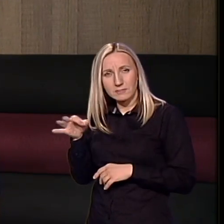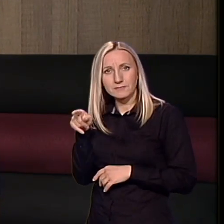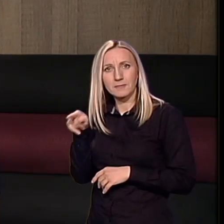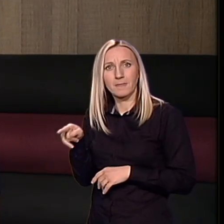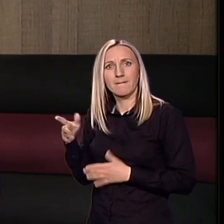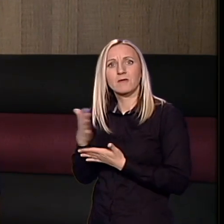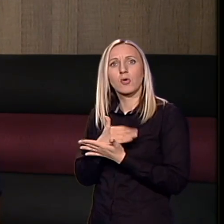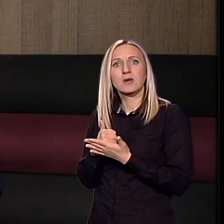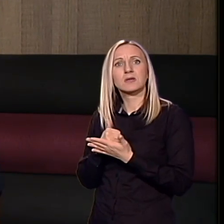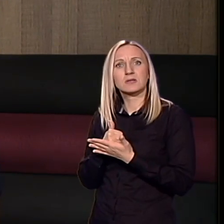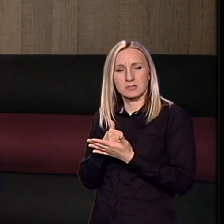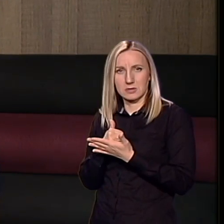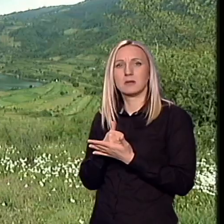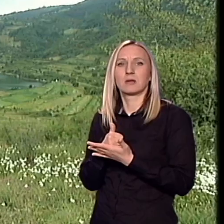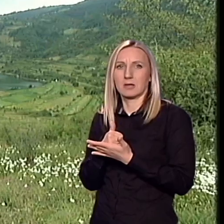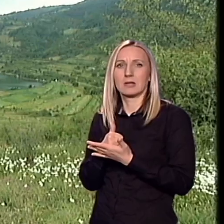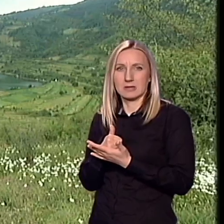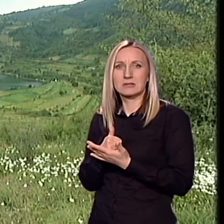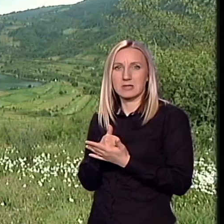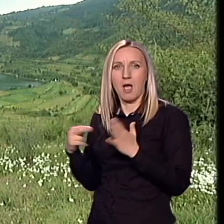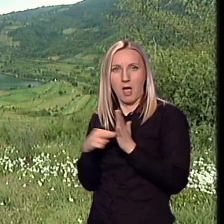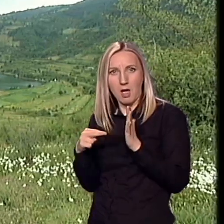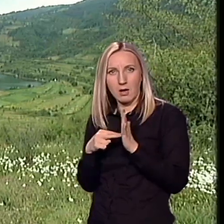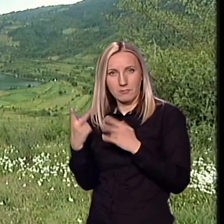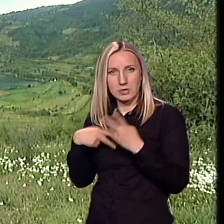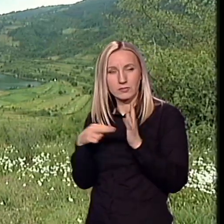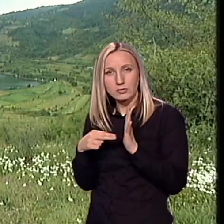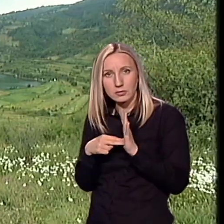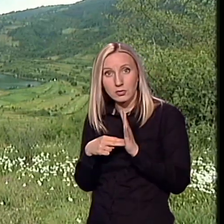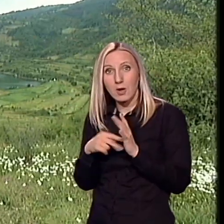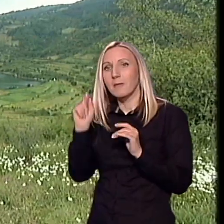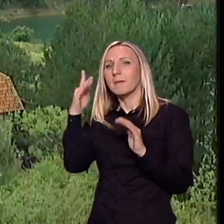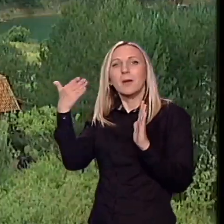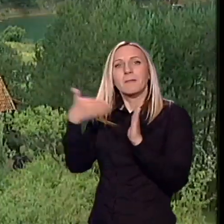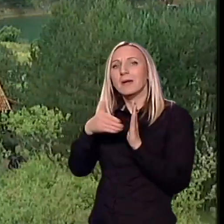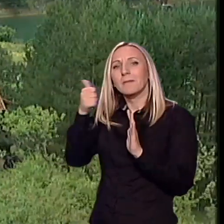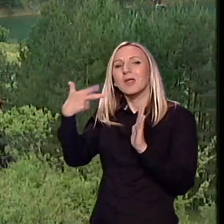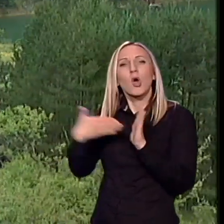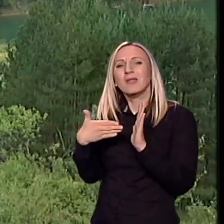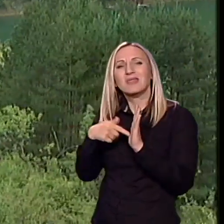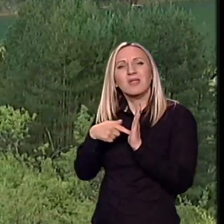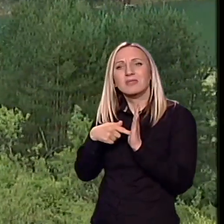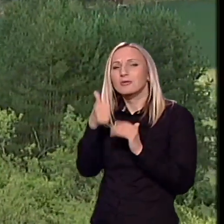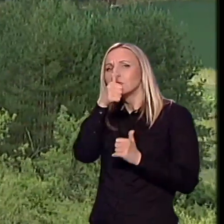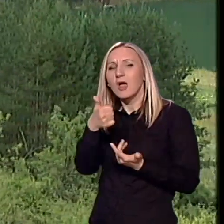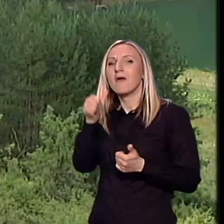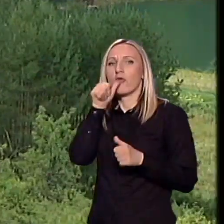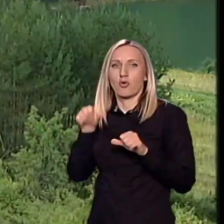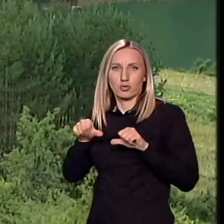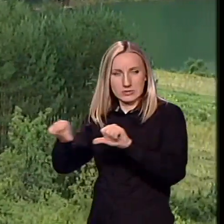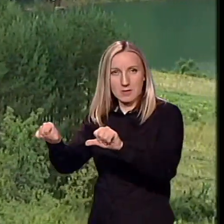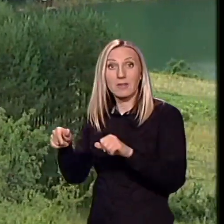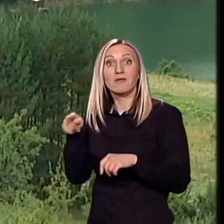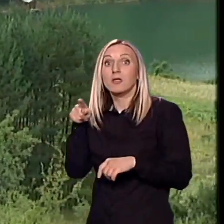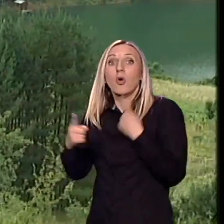za proizvodnju električne energije, prva namena, dakle prioritetna namena je vodosnabdevanje. Dakle, to treba da bude uslov